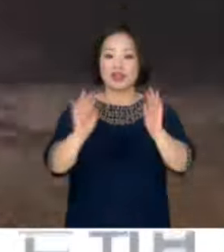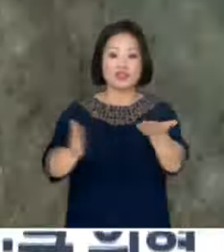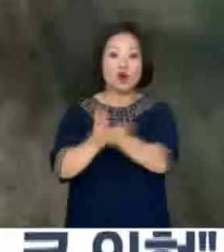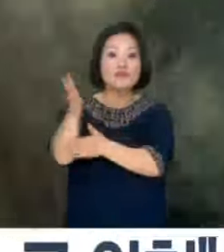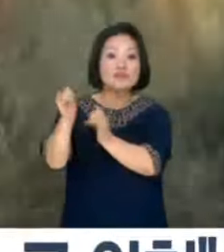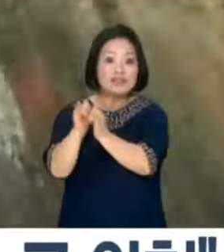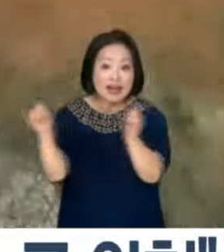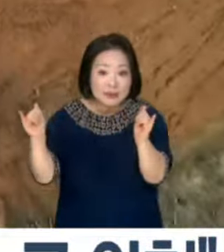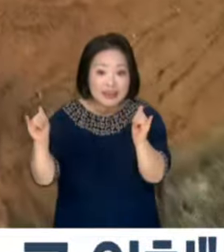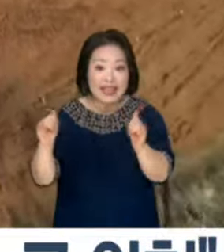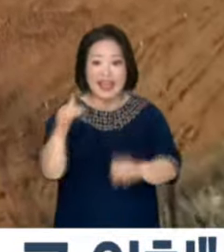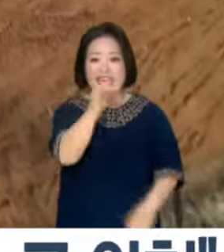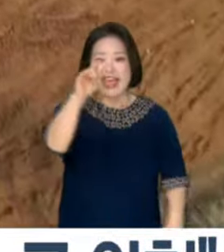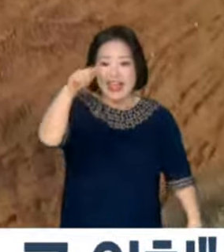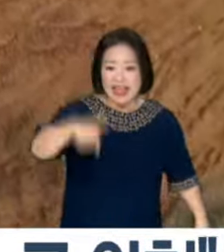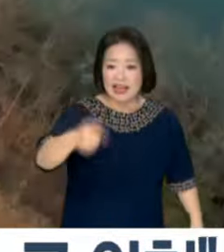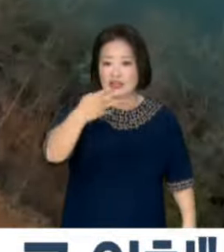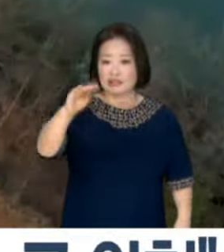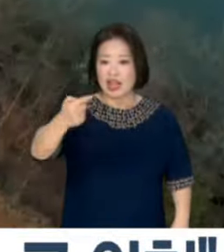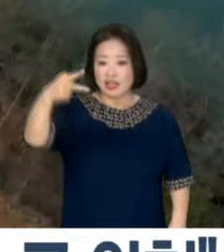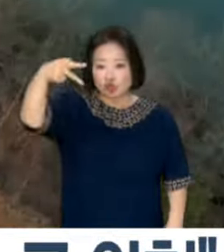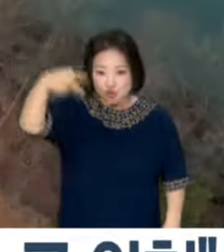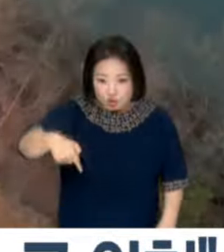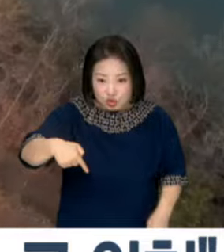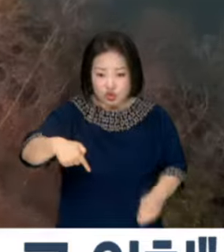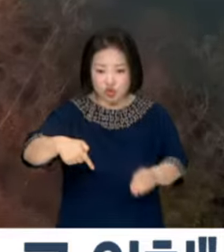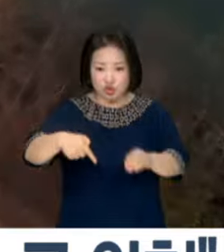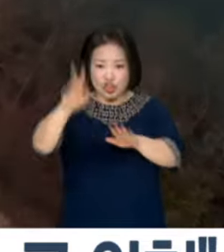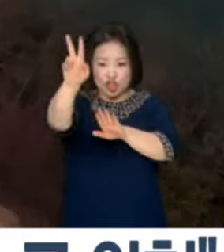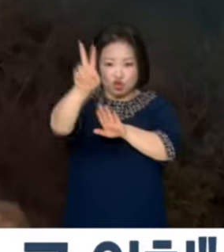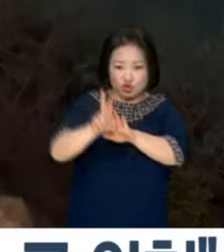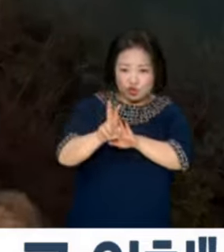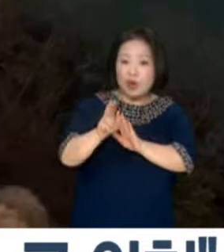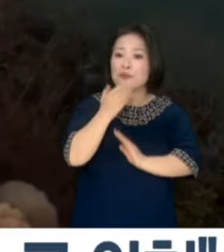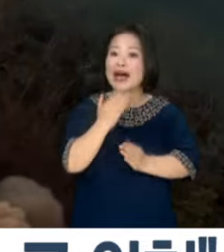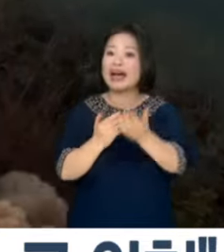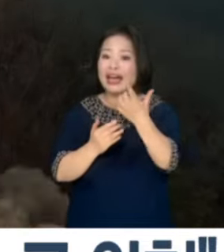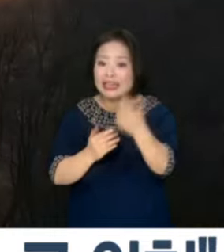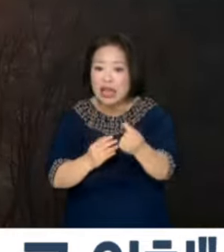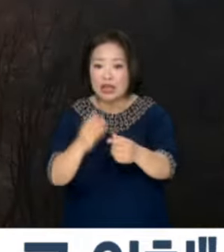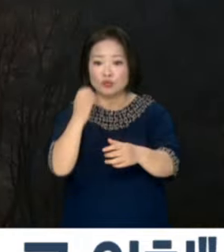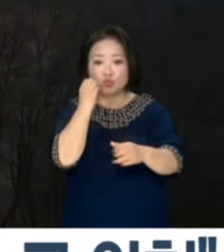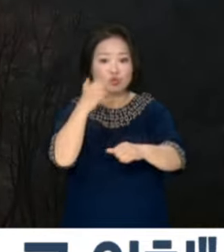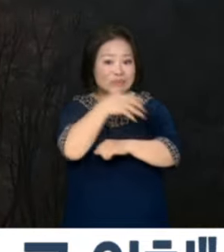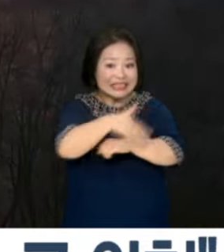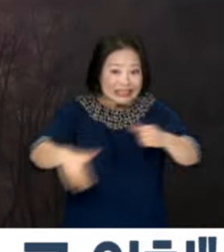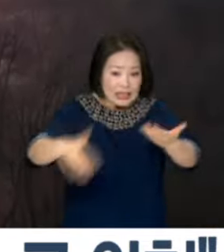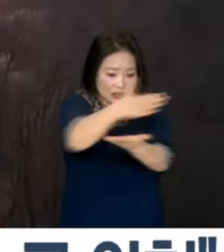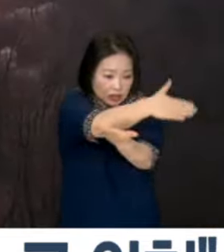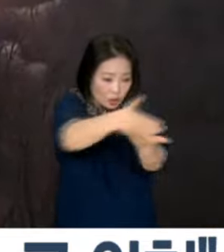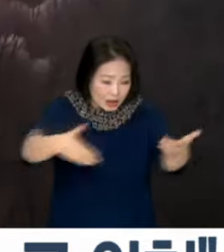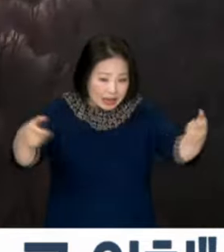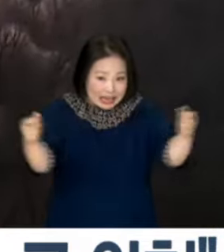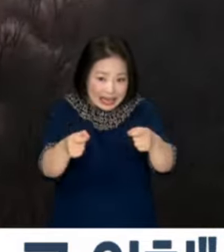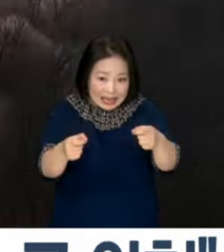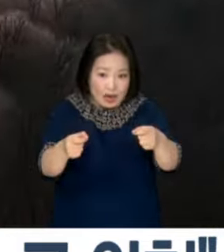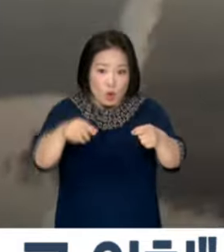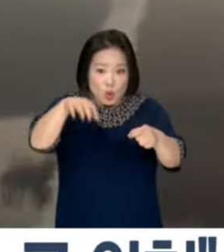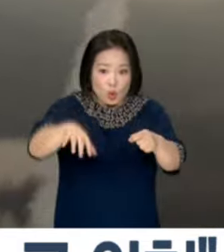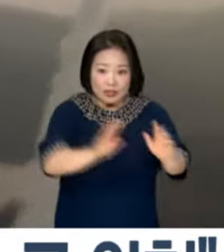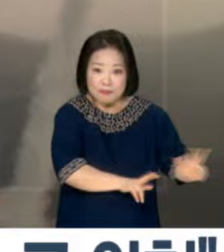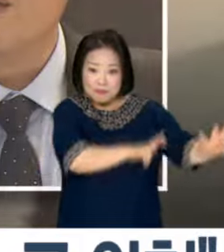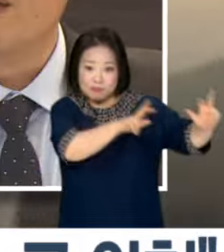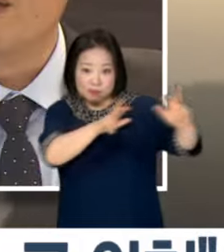전문가들은 무엇보다 핵탄두까지 탑재 가능한 미사일을 동시에 여러 발 쏠 수 있는 무기가 접경지에 배치된다는 점에